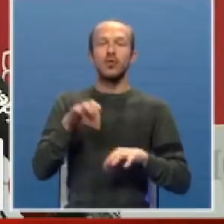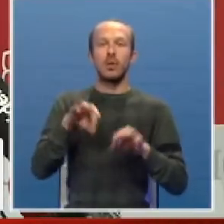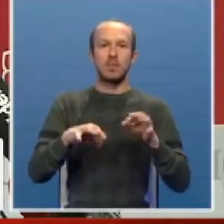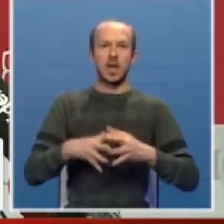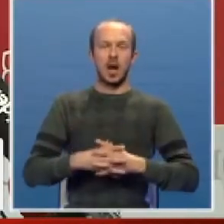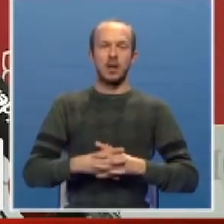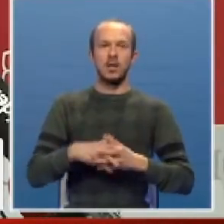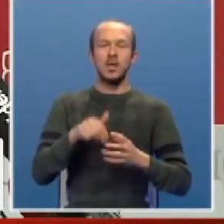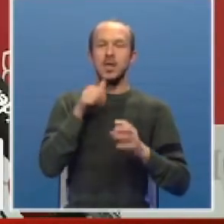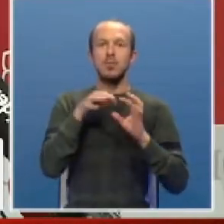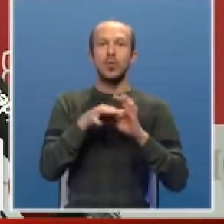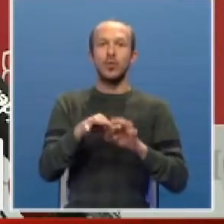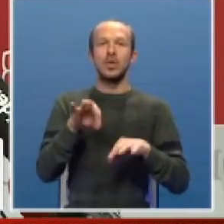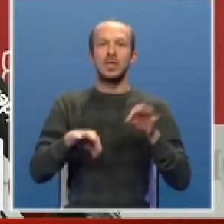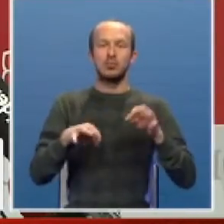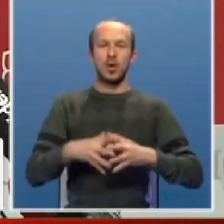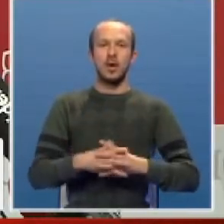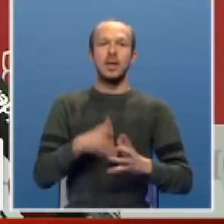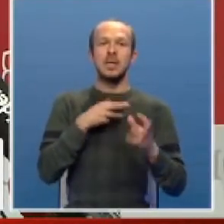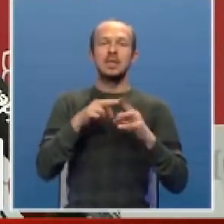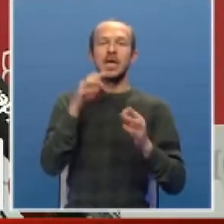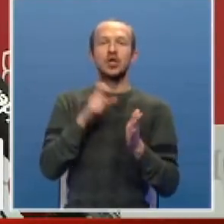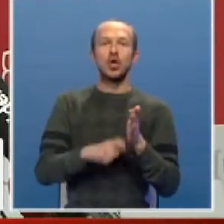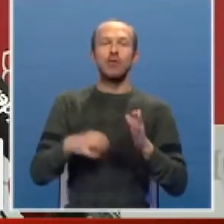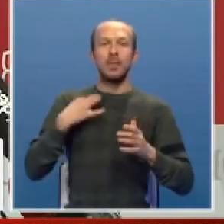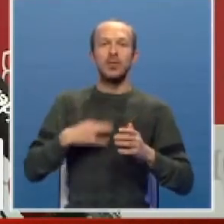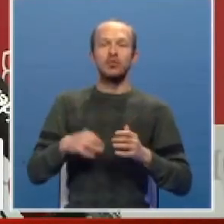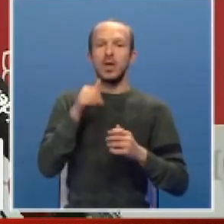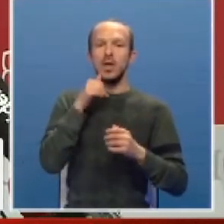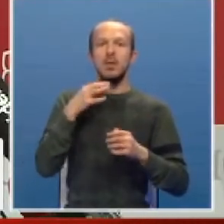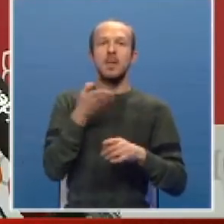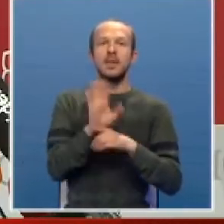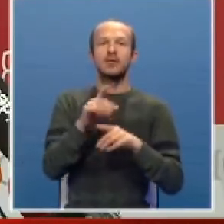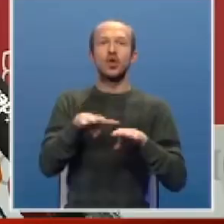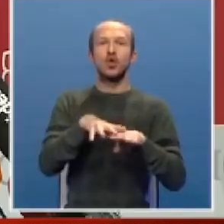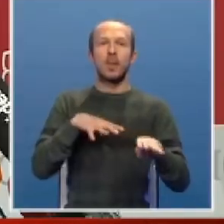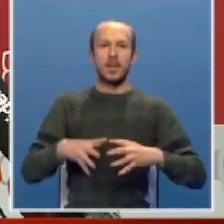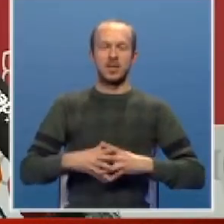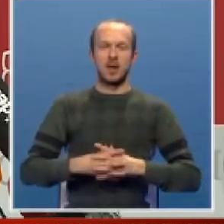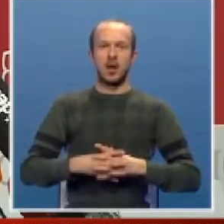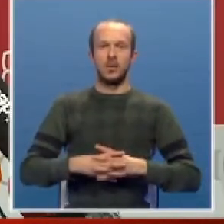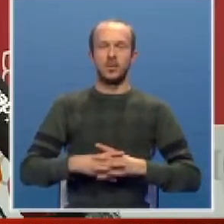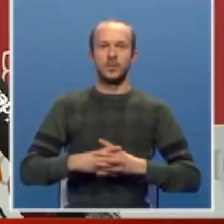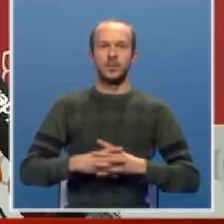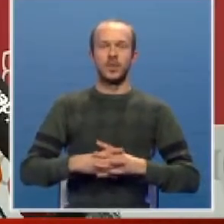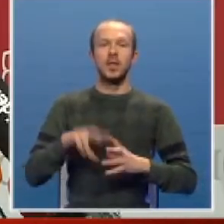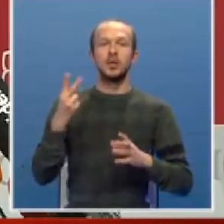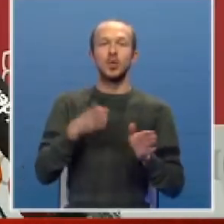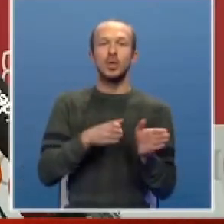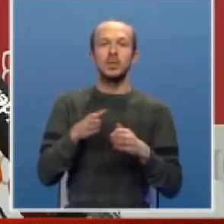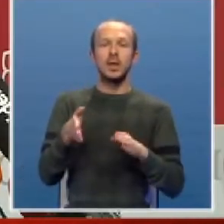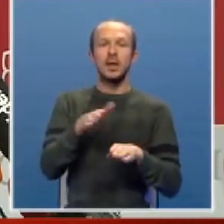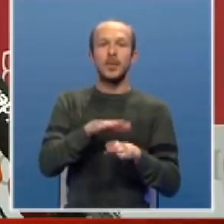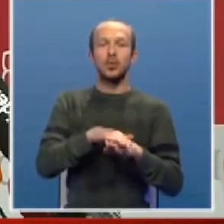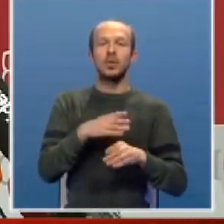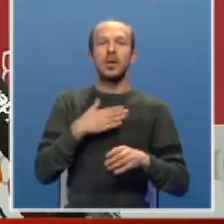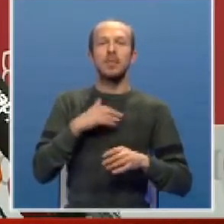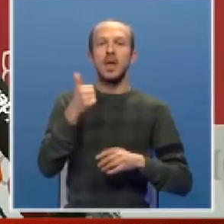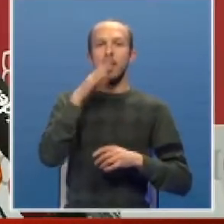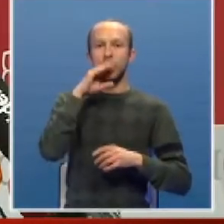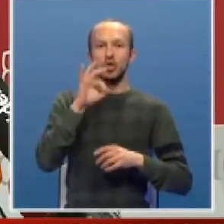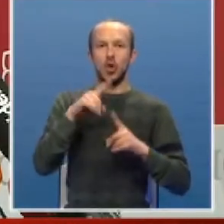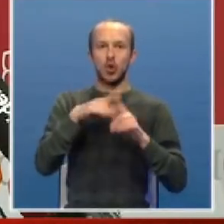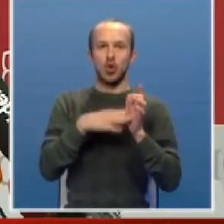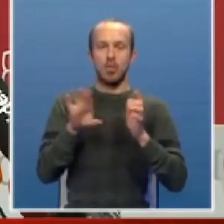bira i da provodi izbore za članove predsjedništva i za predstavnički dom parlamenta. S druge strane, nametnuta nam je priča o